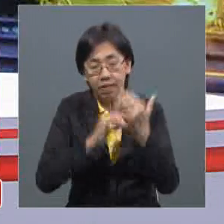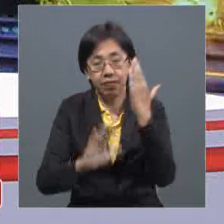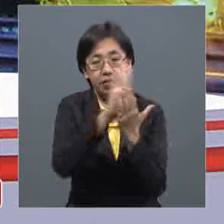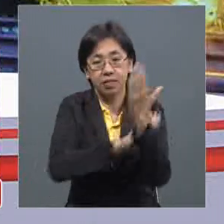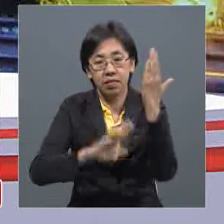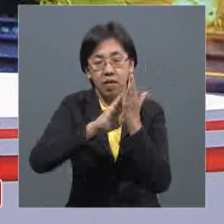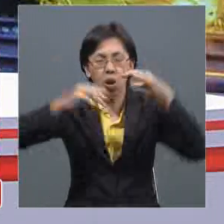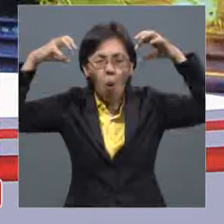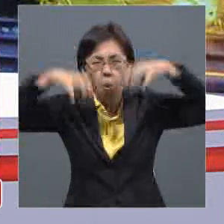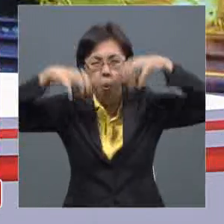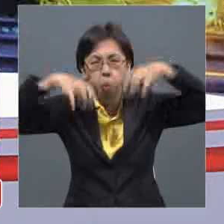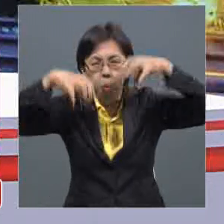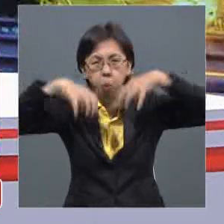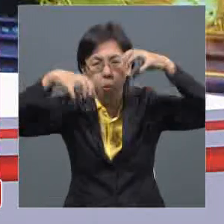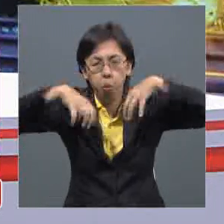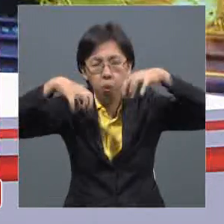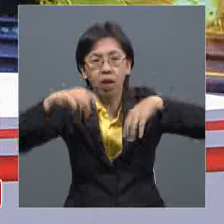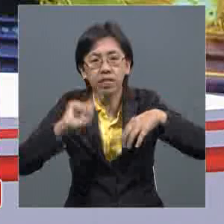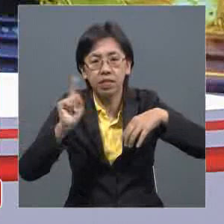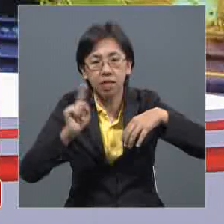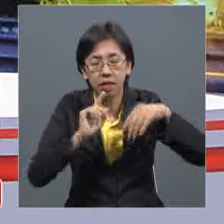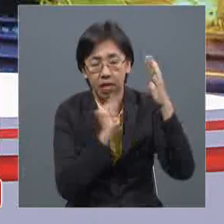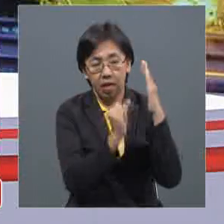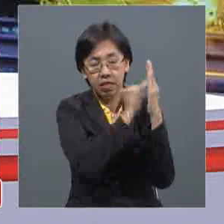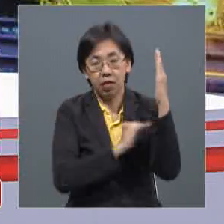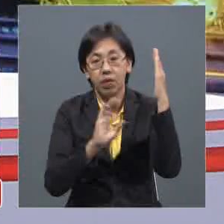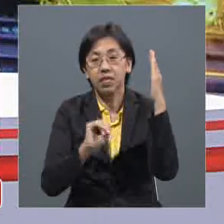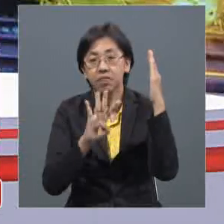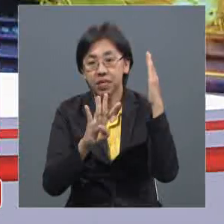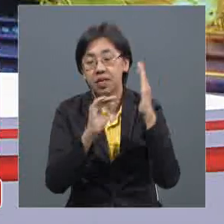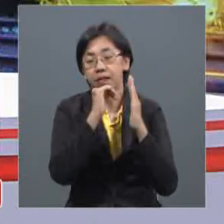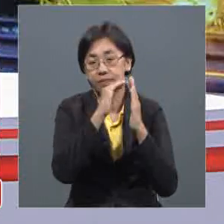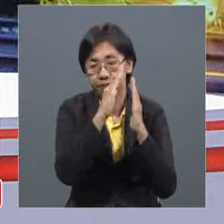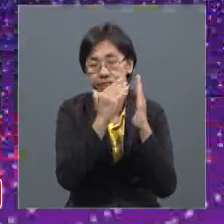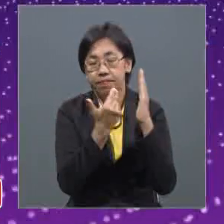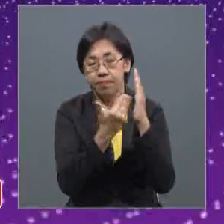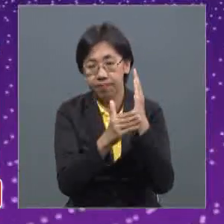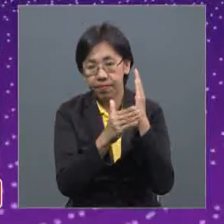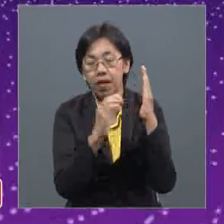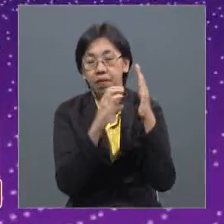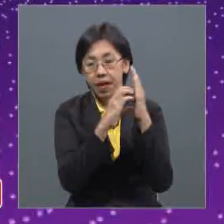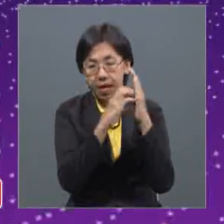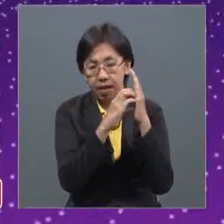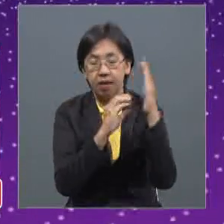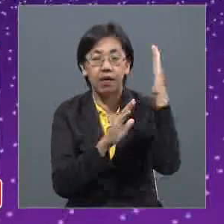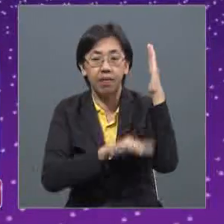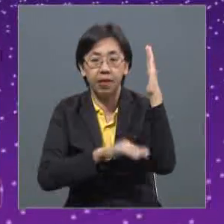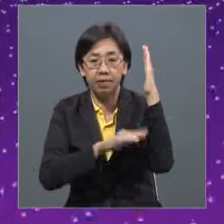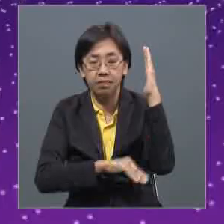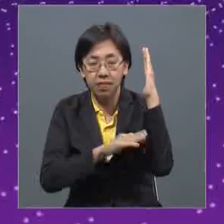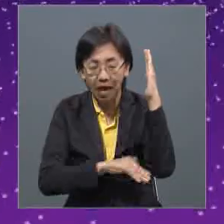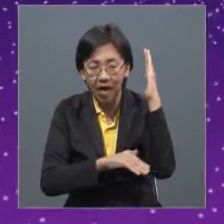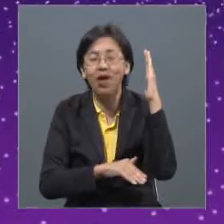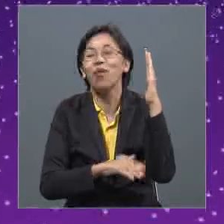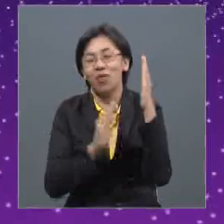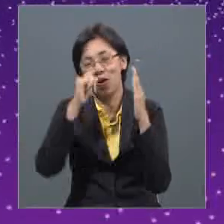ตกหนักอยู่ด้วยนะครับโดยเฉพาะในพื้นที่ 44จังหวัดในทางภาคเหนือภาคตะวันออกเฉียงเหนือภาคกลางรวมไปถึงภาคใต้พูดแบบนี้ก็แทบ